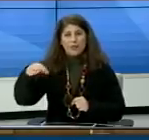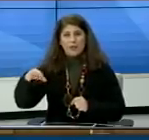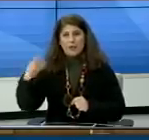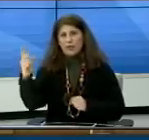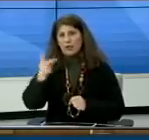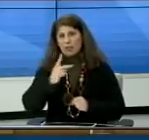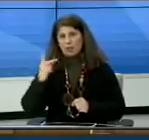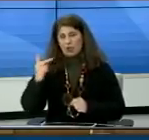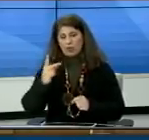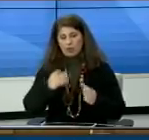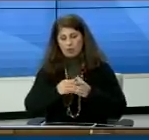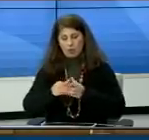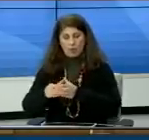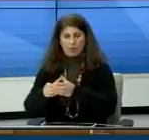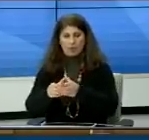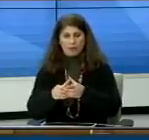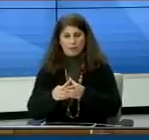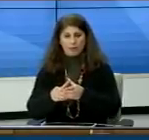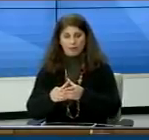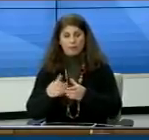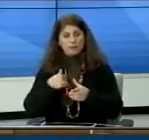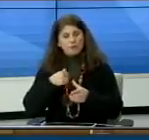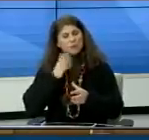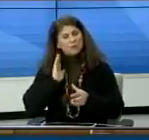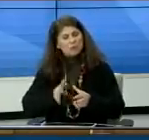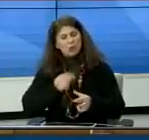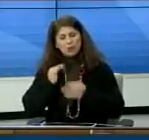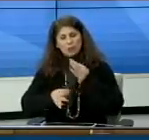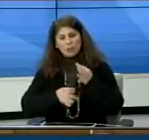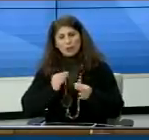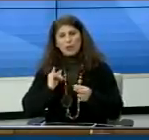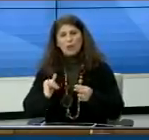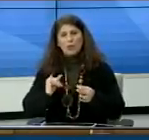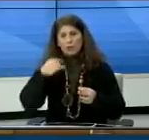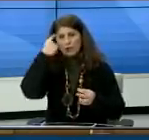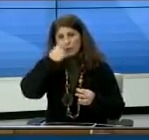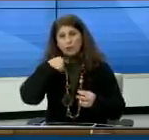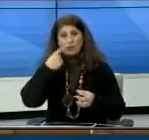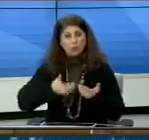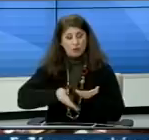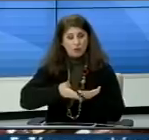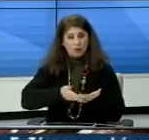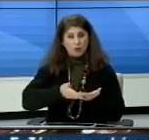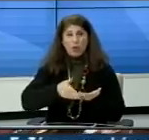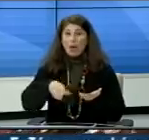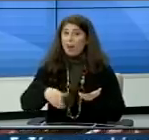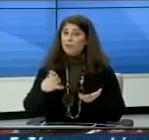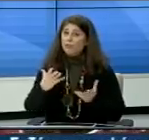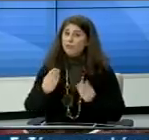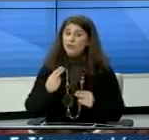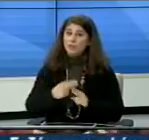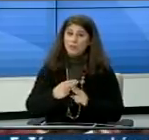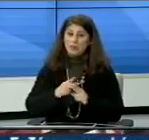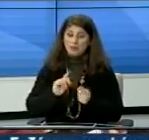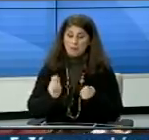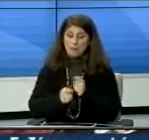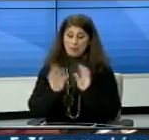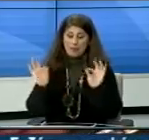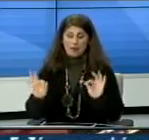κοινωνική ομάδα. Μπορούσα να μιλήσω ακόμα για το προσωπικό βοηθό, μια τόσο σημαντική